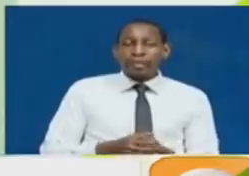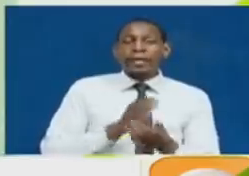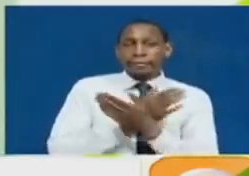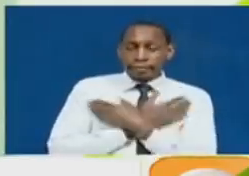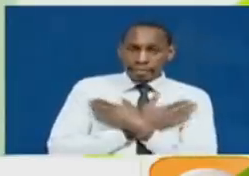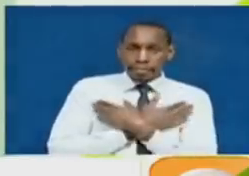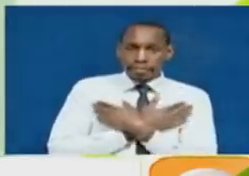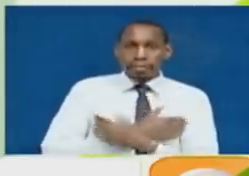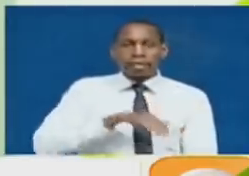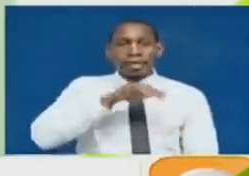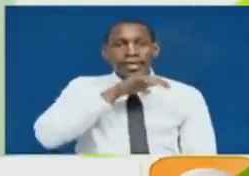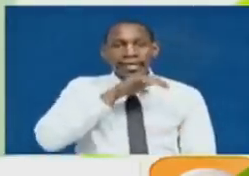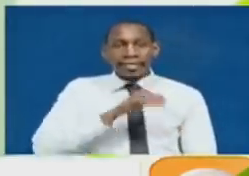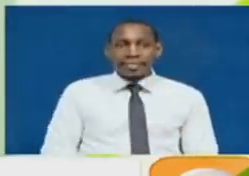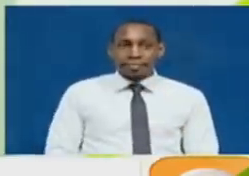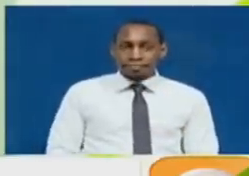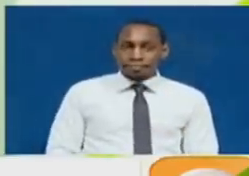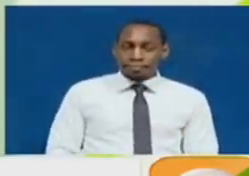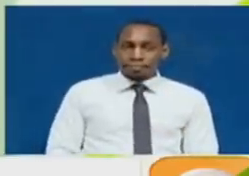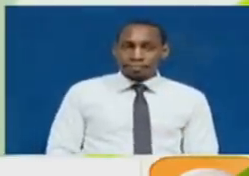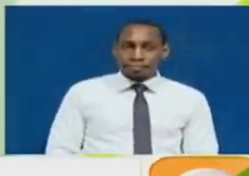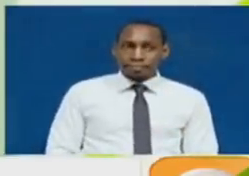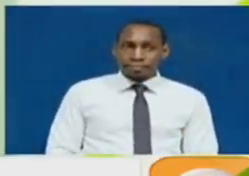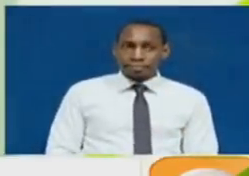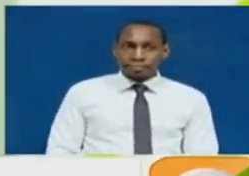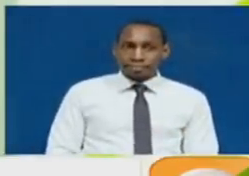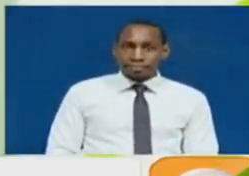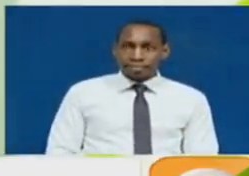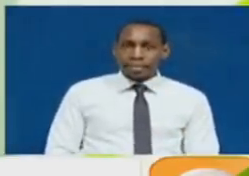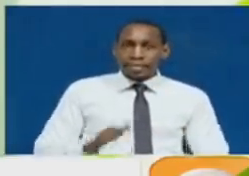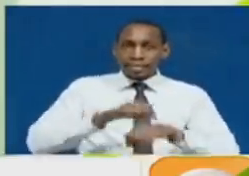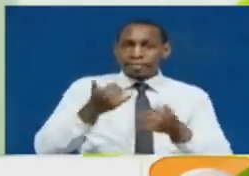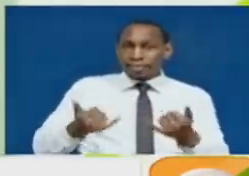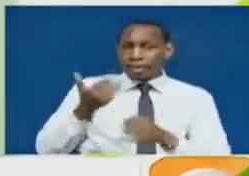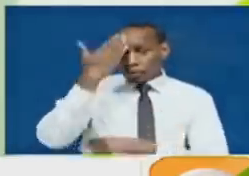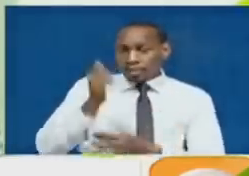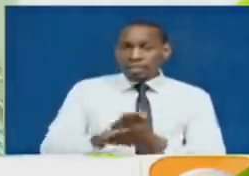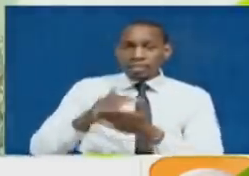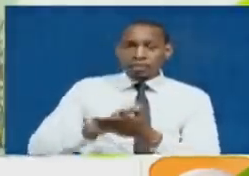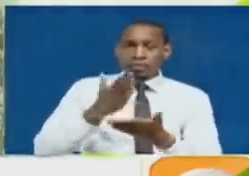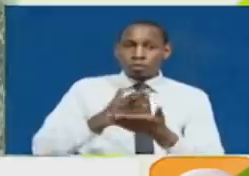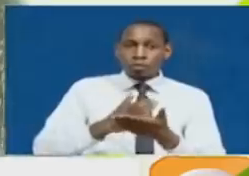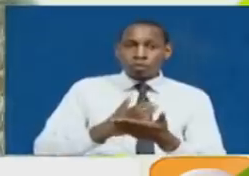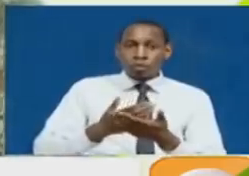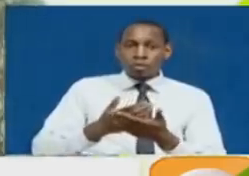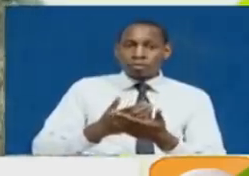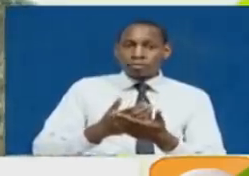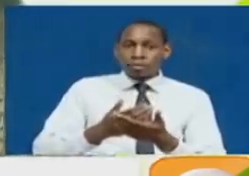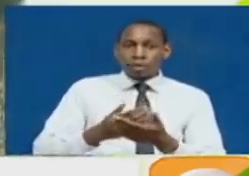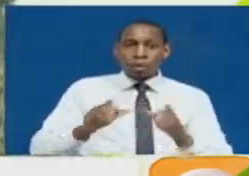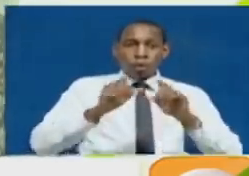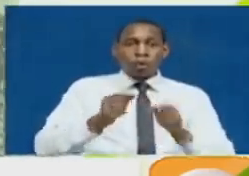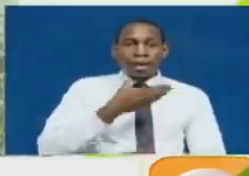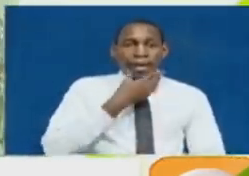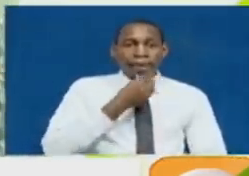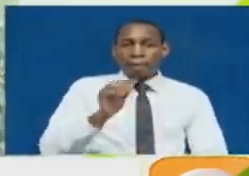comrade Raila Odinga. At this stage, because that is a struggle language, I will not use baba, I will